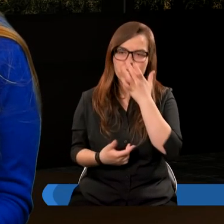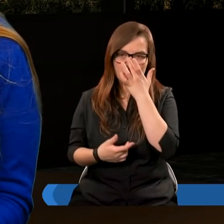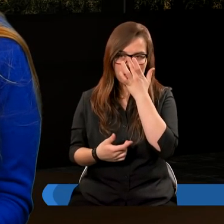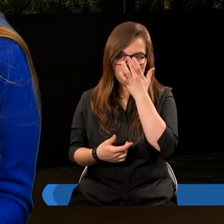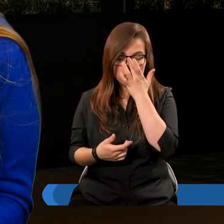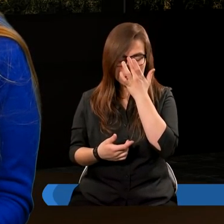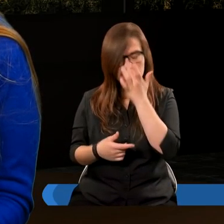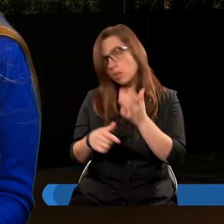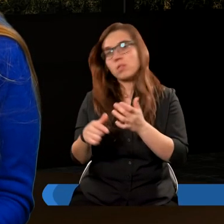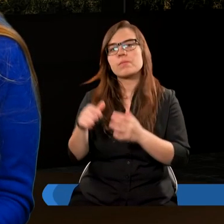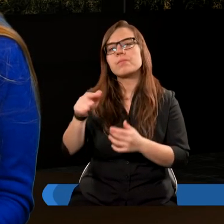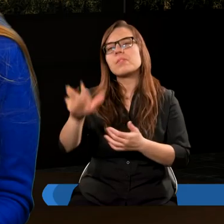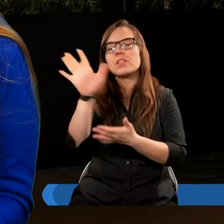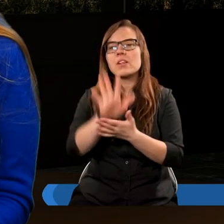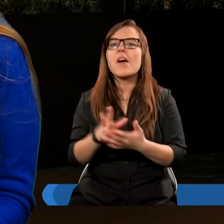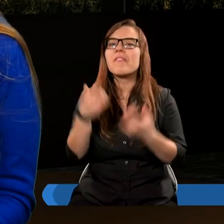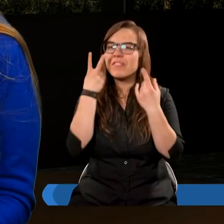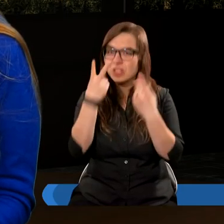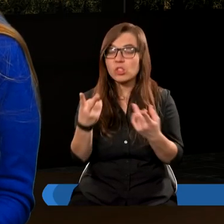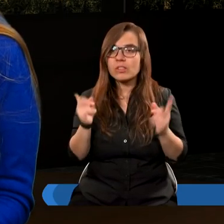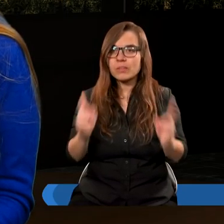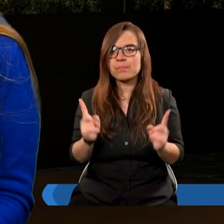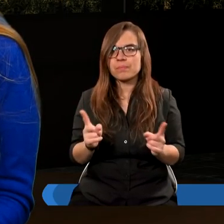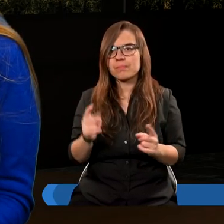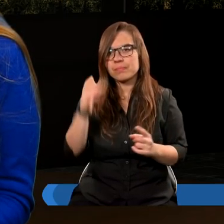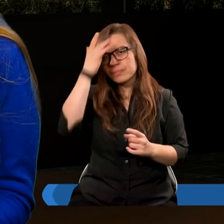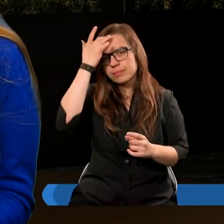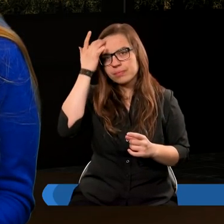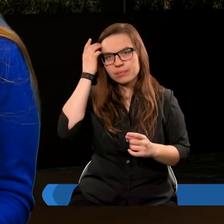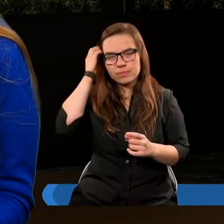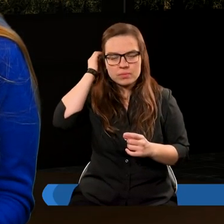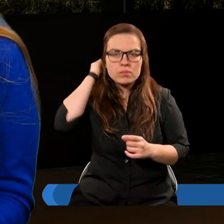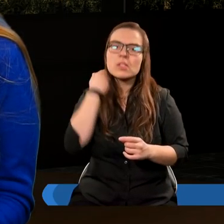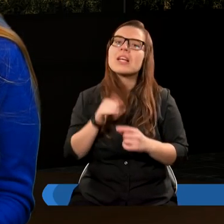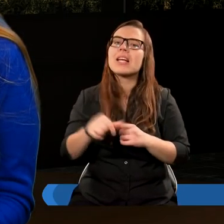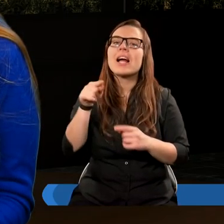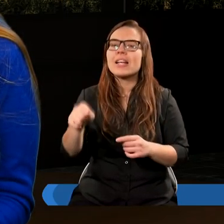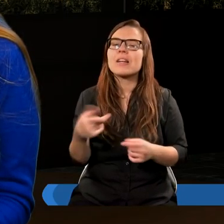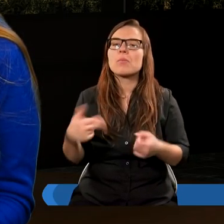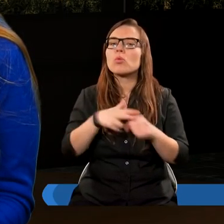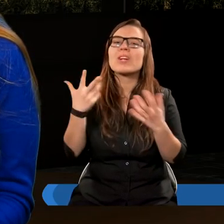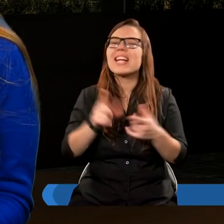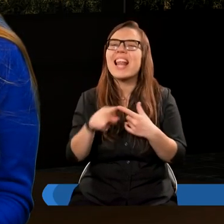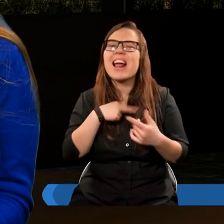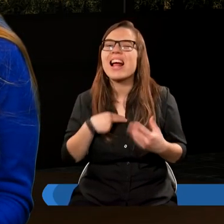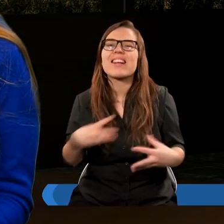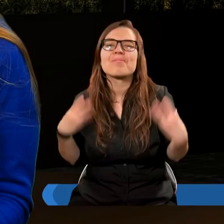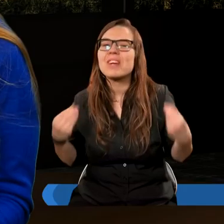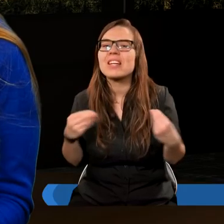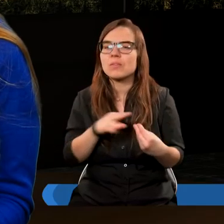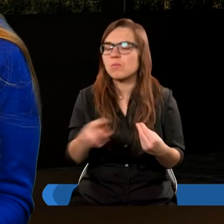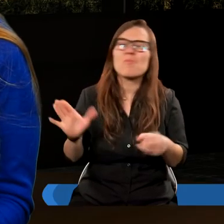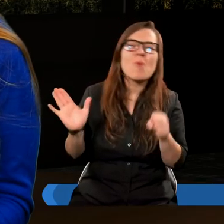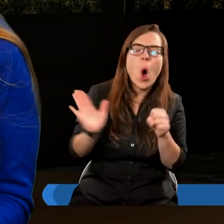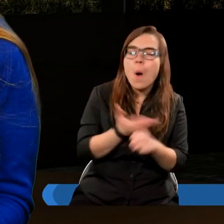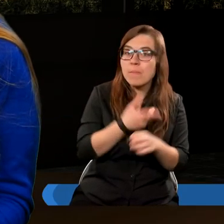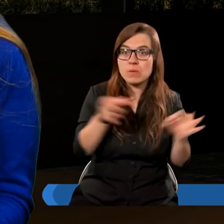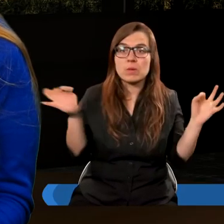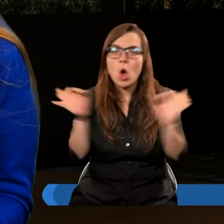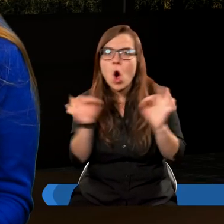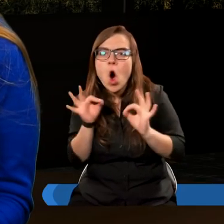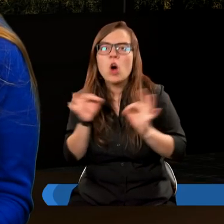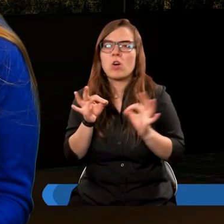I z tego tekstu widzimy, że Bóg jest tym, który chce dla nas jak najlepiej, że pomimo tej okropnej rzeczywistości,